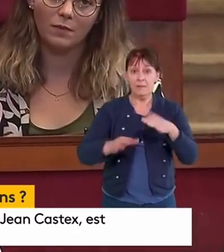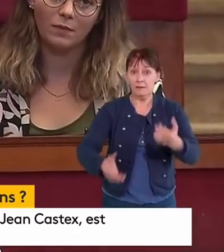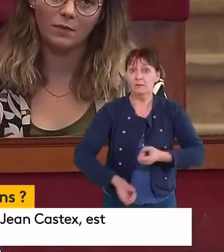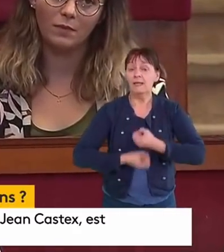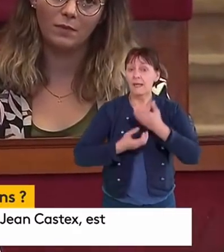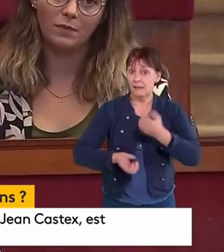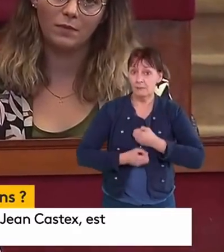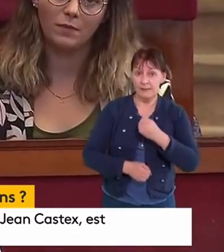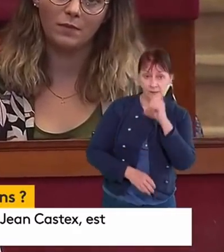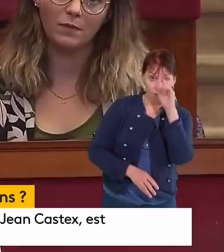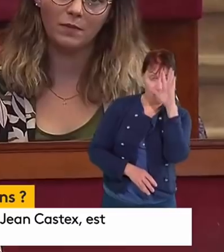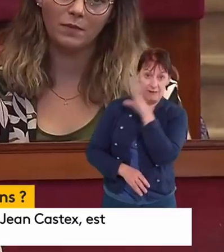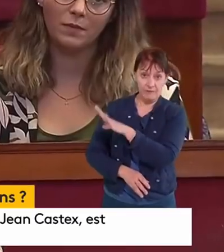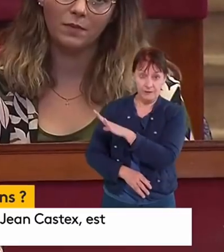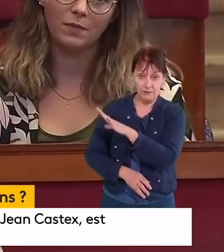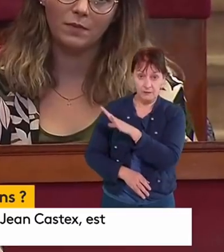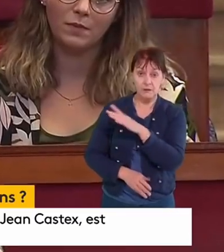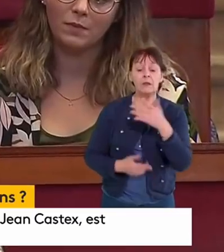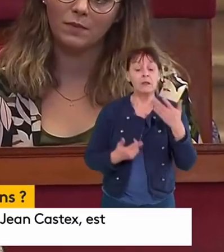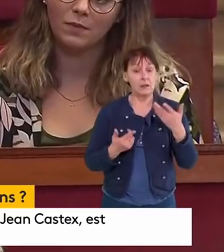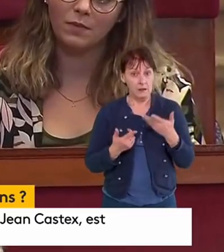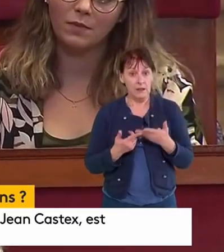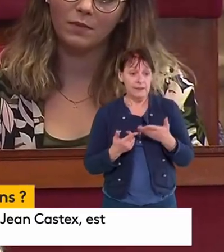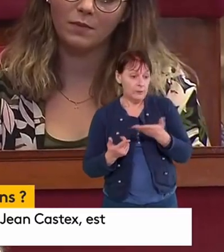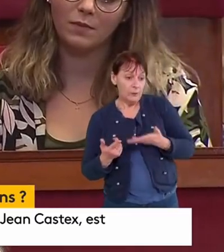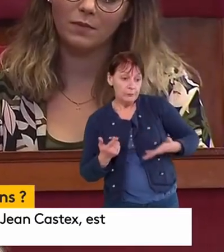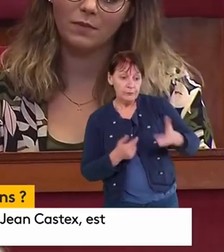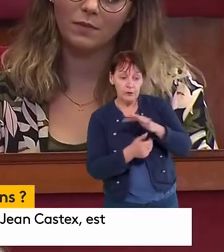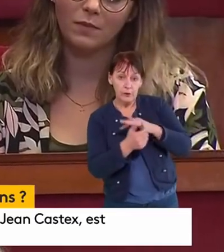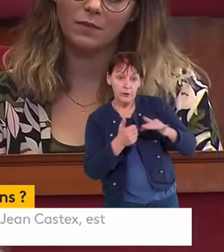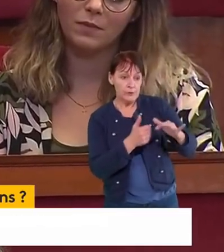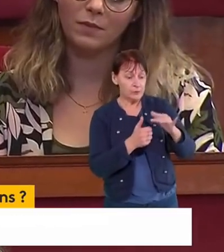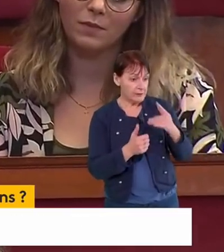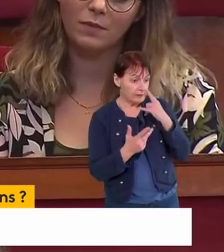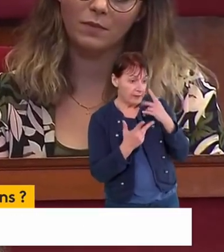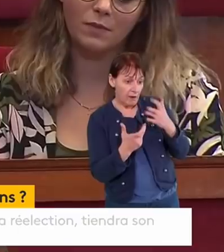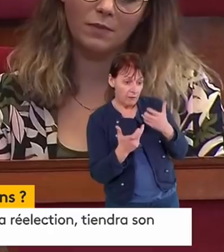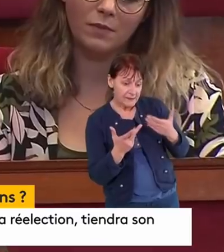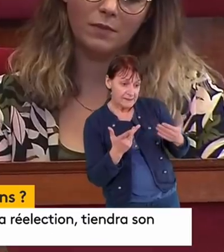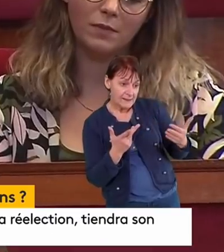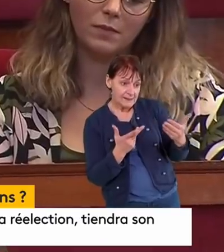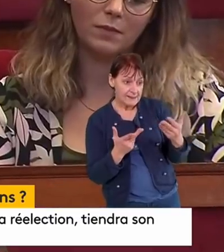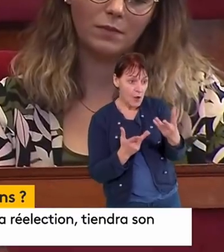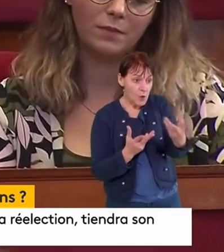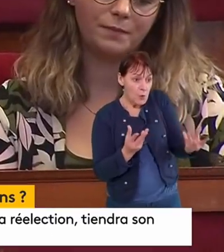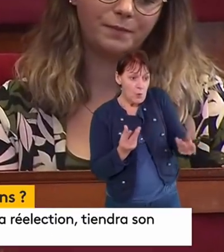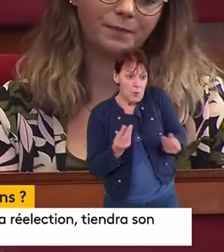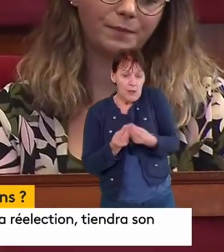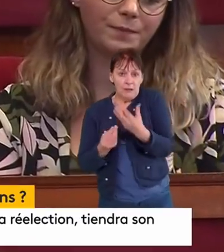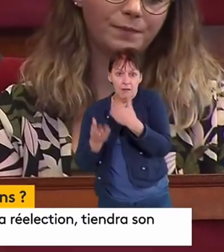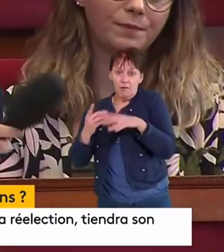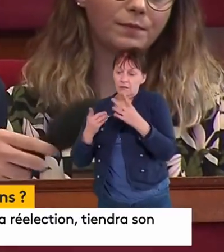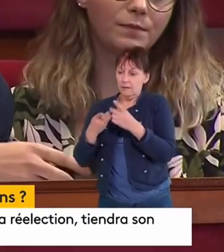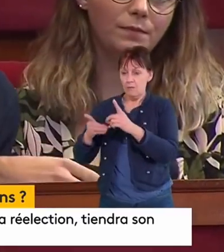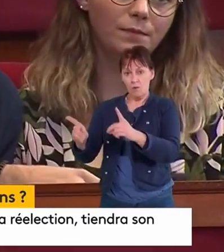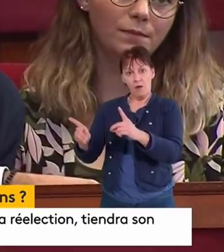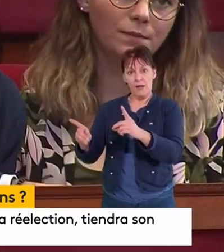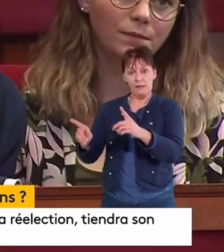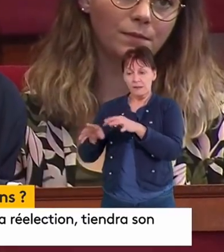comptez-vous réussir à prendre en compte les aspirations de la société et à les faire rentrer dans le cadre démocratique plus traditionnel ?